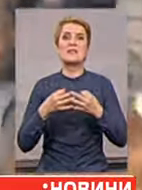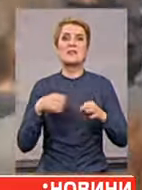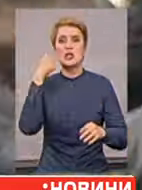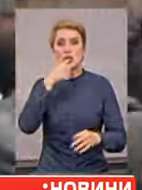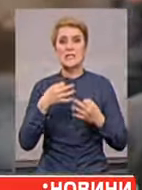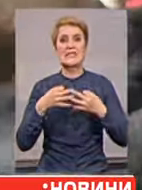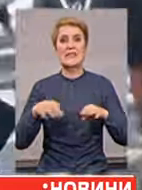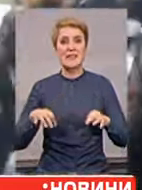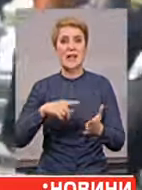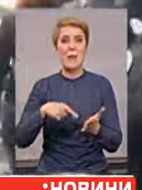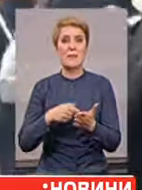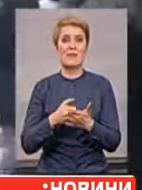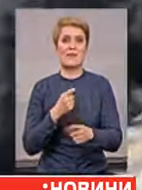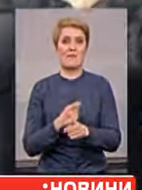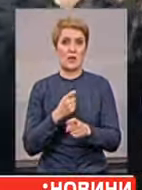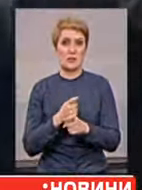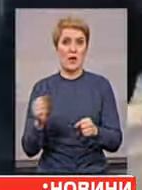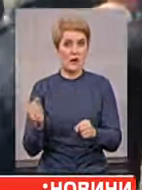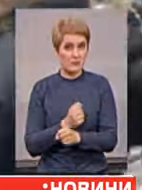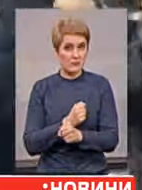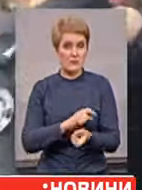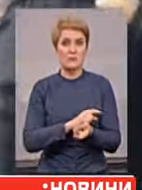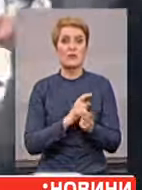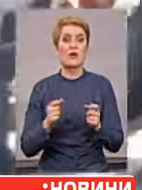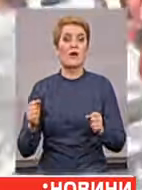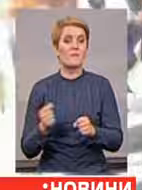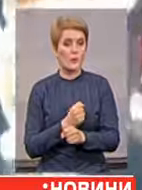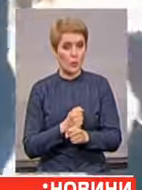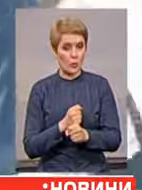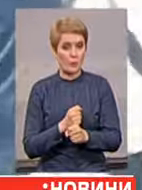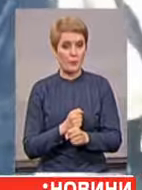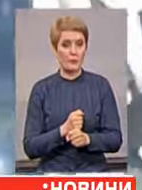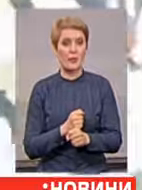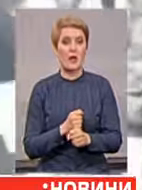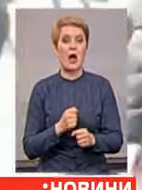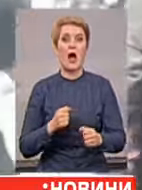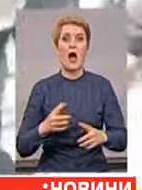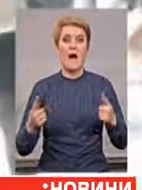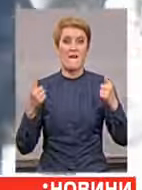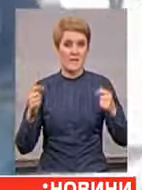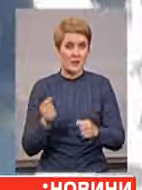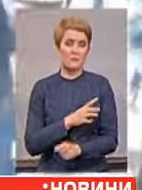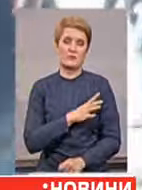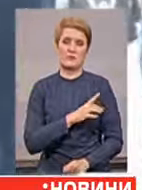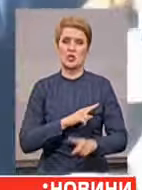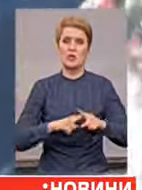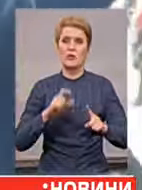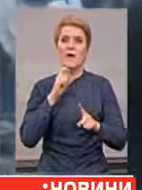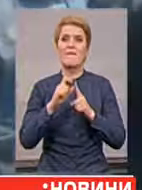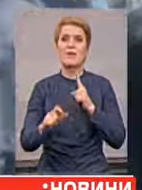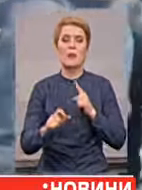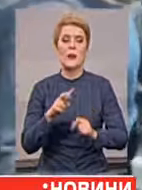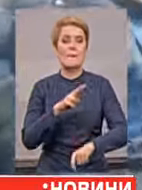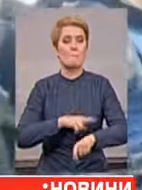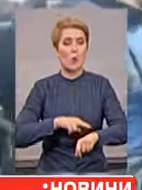словесної суперечки. Невдовзі конфлікт між ідеологічними опонентами переріс у бійку. Однак до побоїща не дійшло. Швидко зреагувала